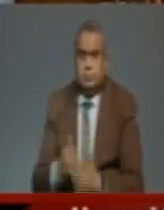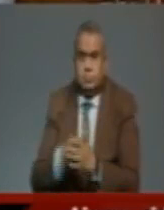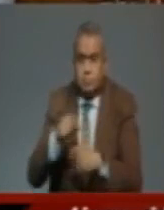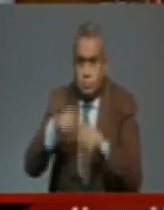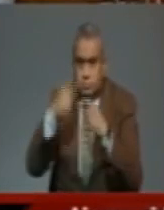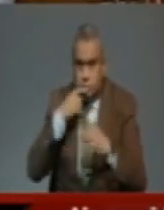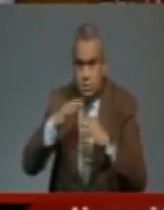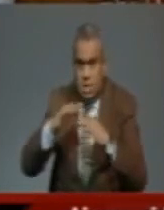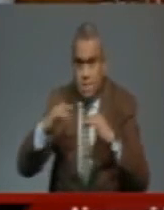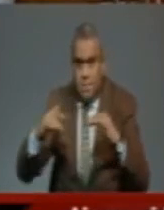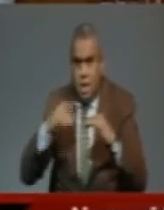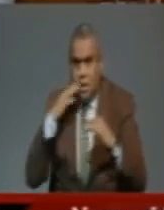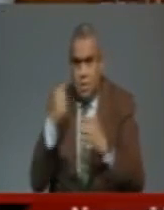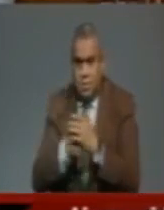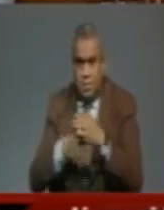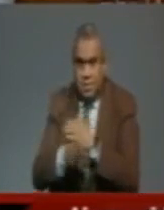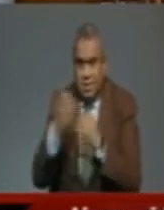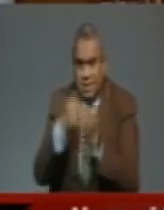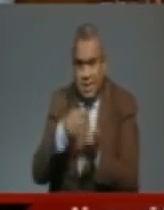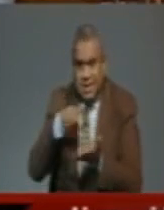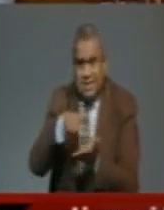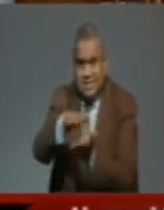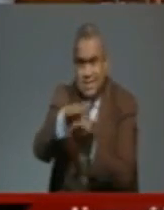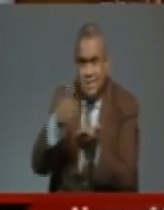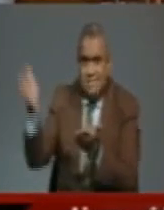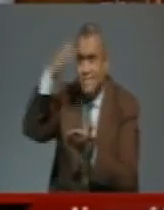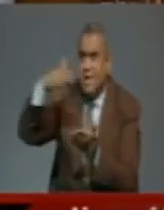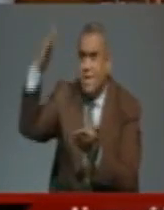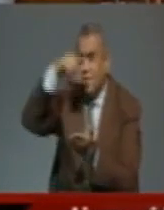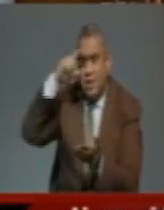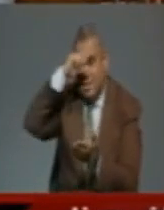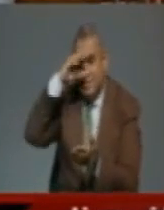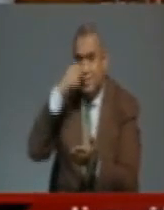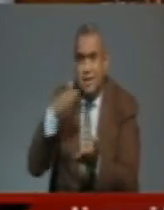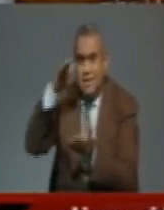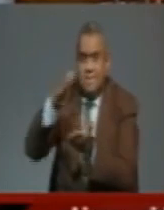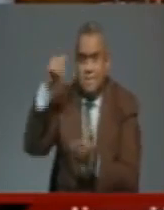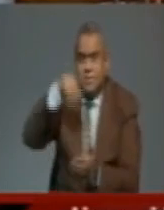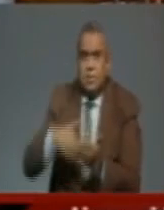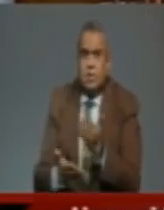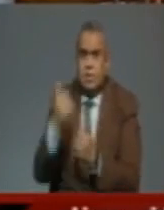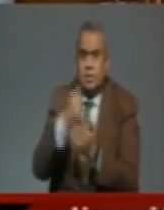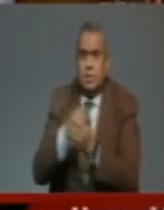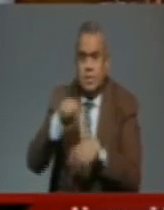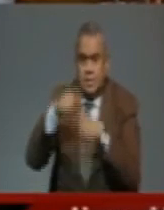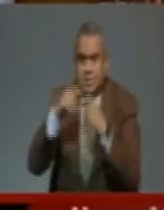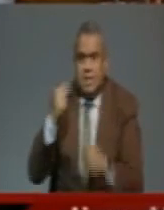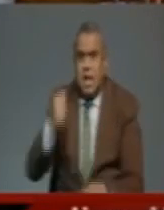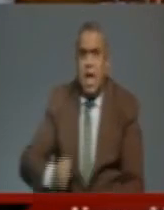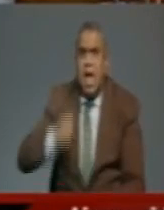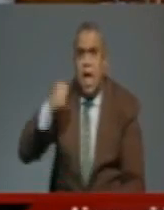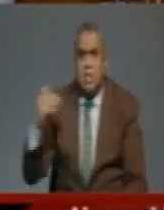فندم ده يسمح بعبور الصال اللي هو اللي شايل 2 رصه فوق بعض، عباره عن 2 كوبري زي الكوبري السكه الحديد، كوبري السكه الحديد